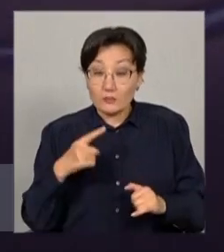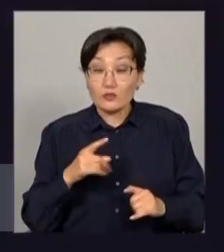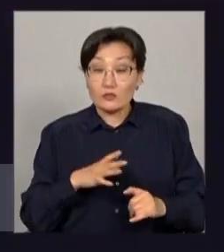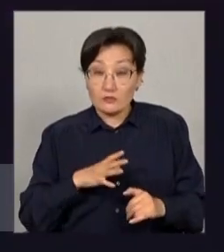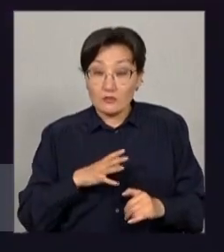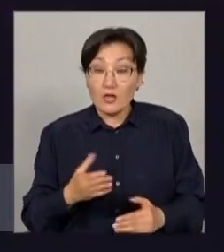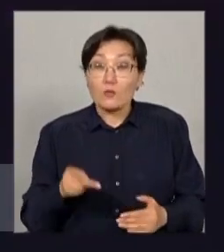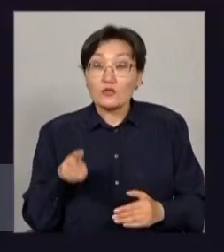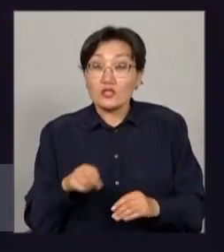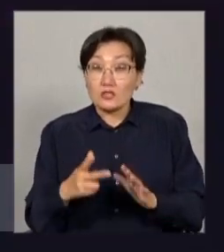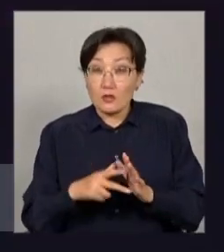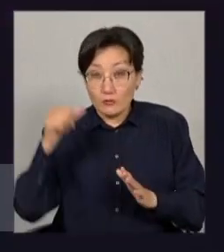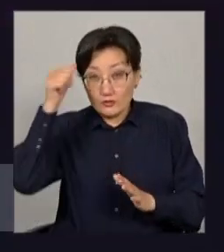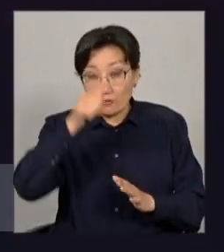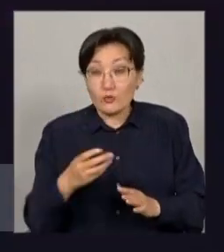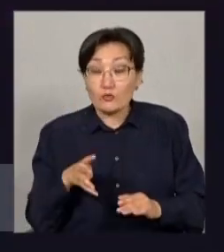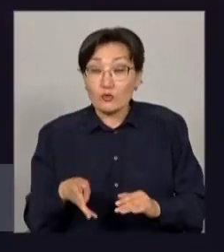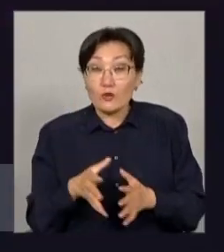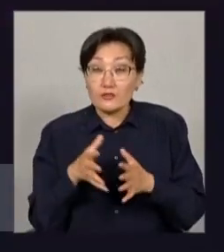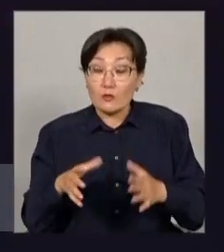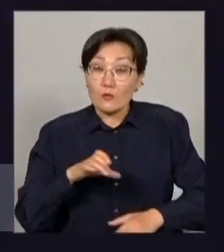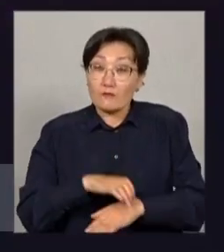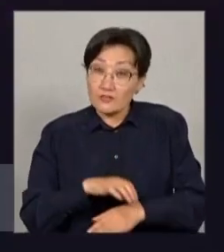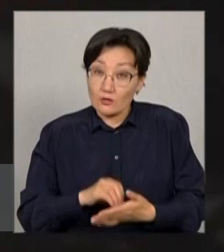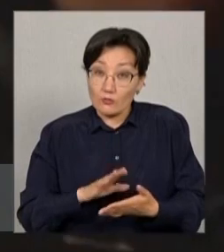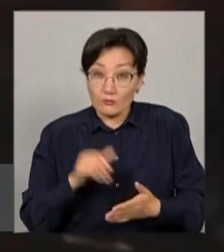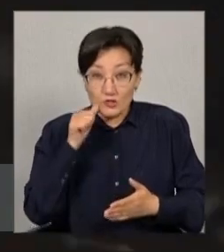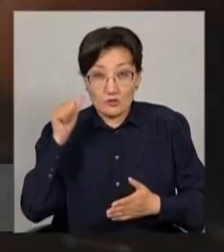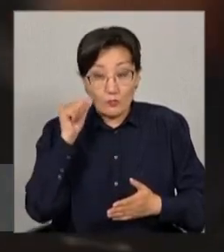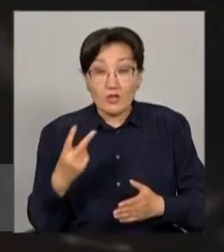растап отыр. 2018 жылы 4000-нан астам факт болса, былтыр